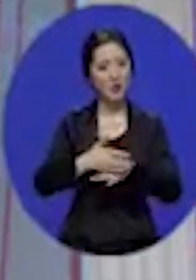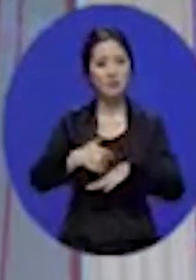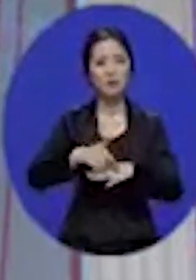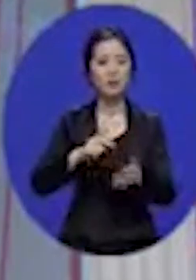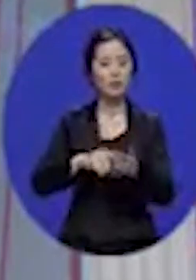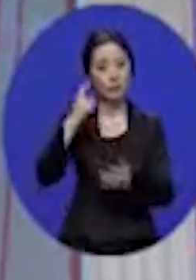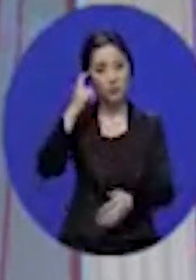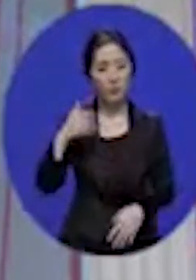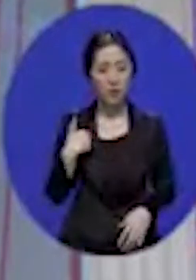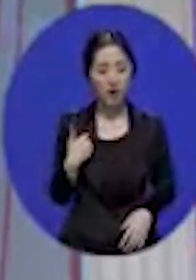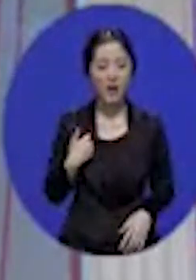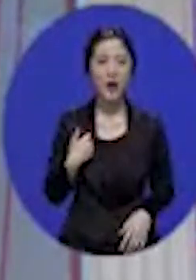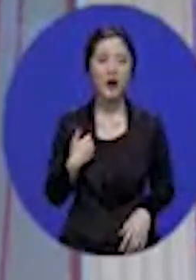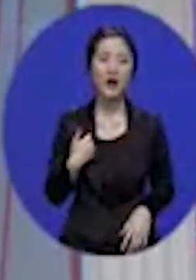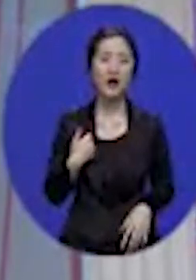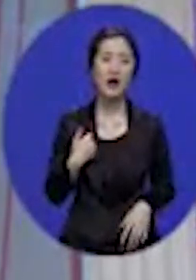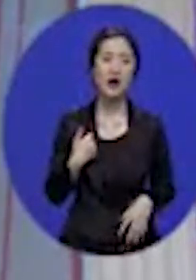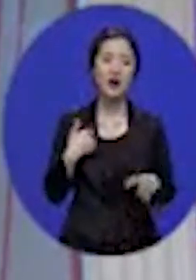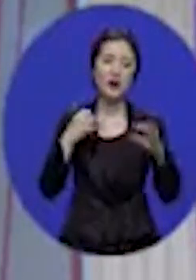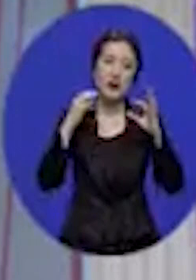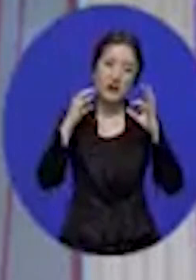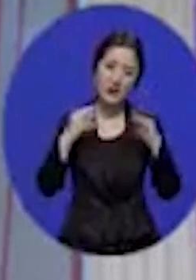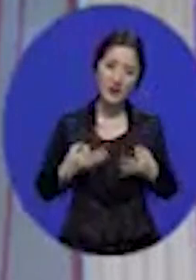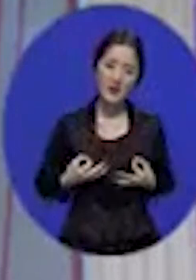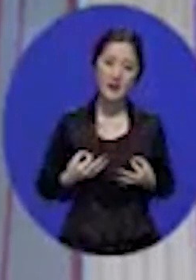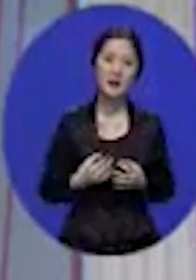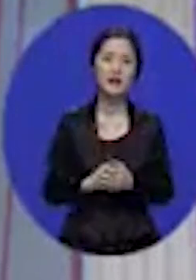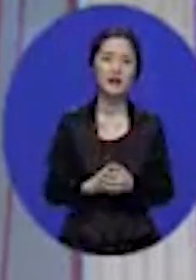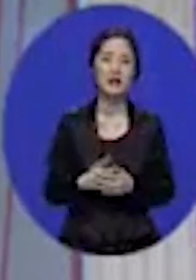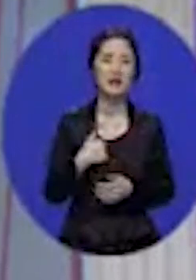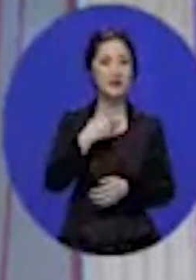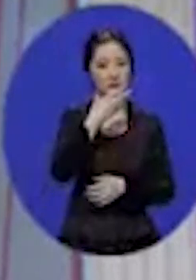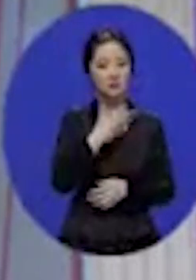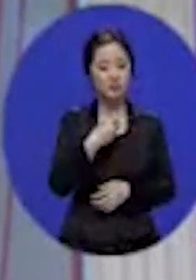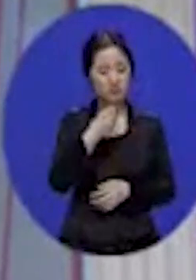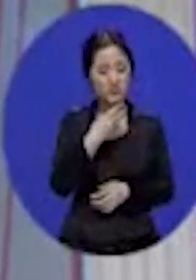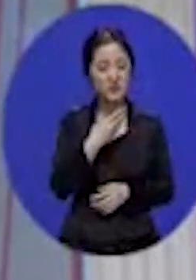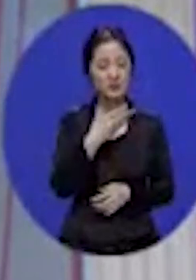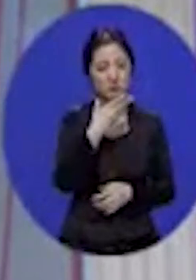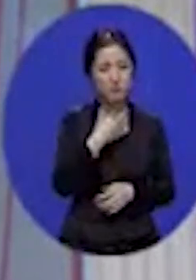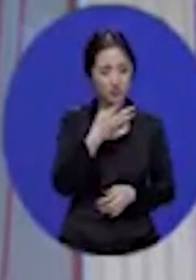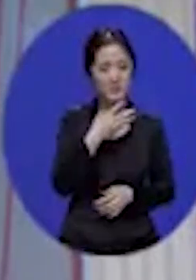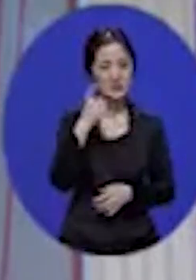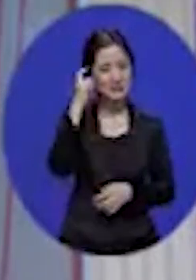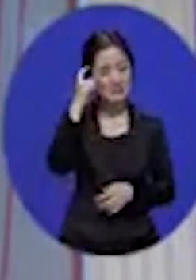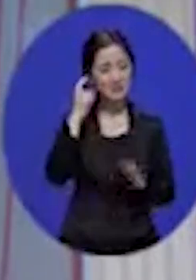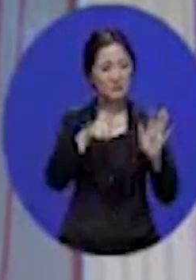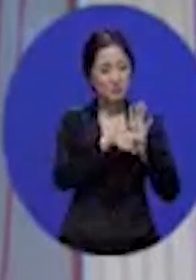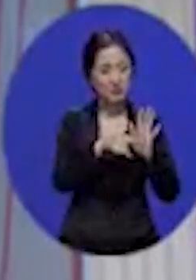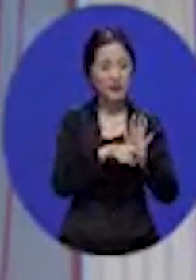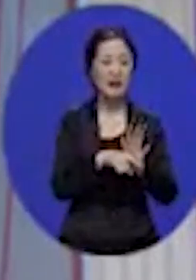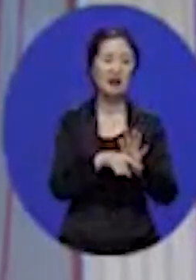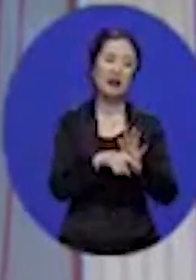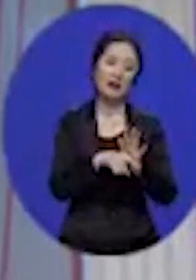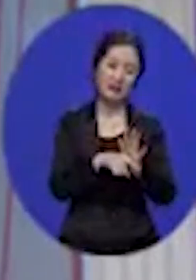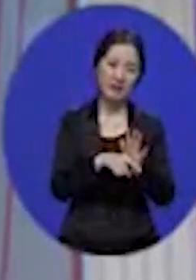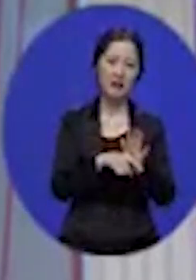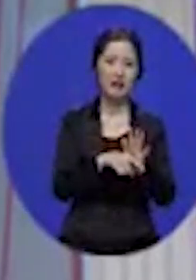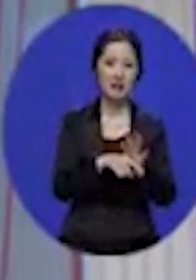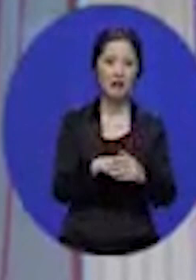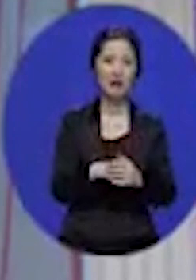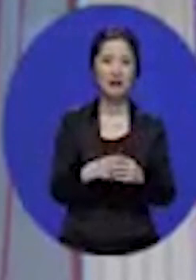없었고 내가 그냥 나한테 없는 것만 보면서 나는 그저 불행하게 살았구나. 뭐만 되면 하면서 정말